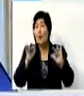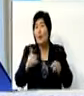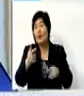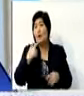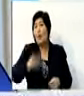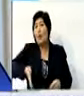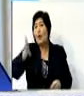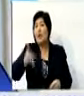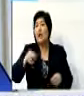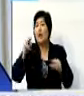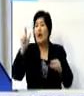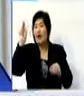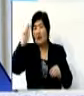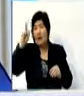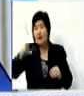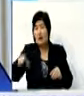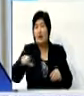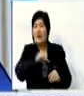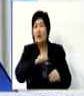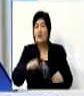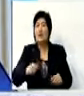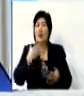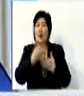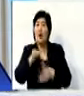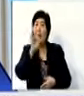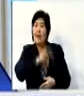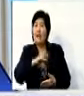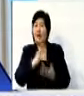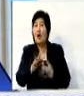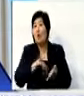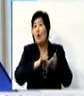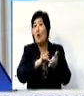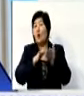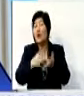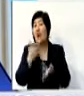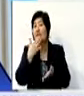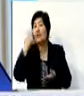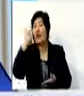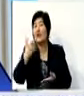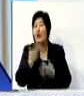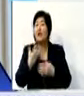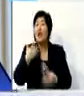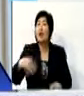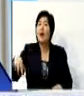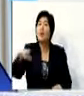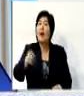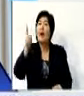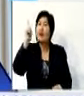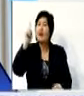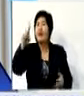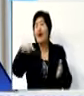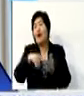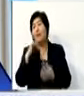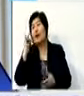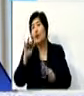дәріс магистранттарға, докторанттарға өз пайдасын тигізеді. Әрі біз бұл сапар барысында шетелдік ғалымға сыр бойындағы ежелгі қалалар мен